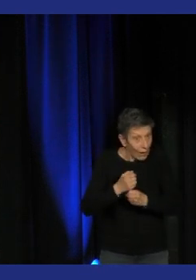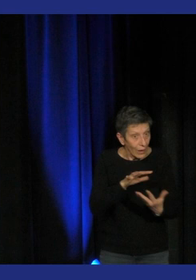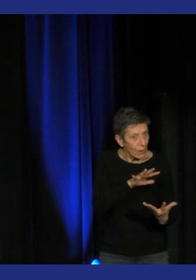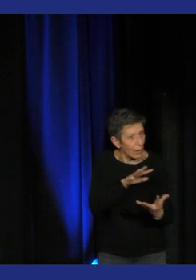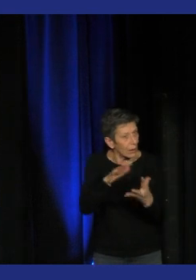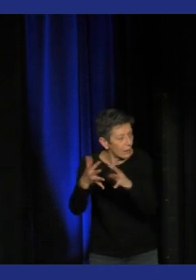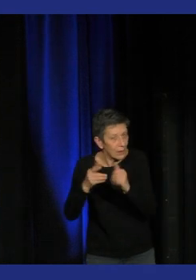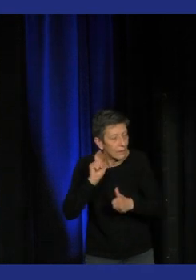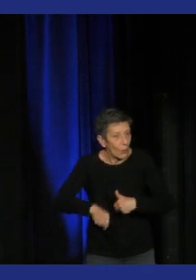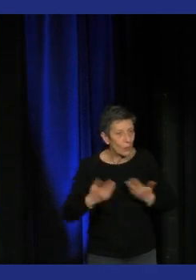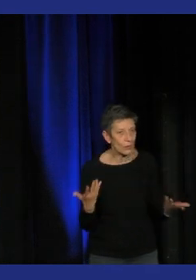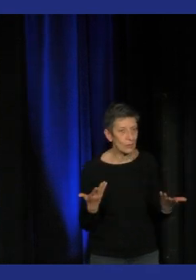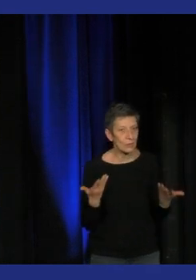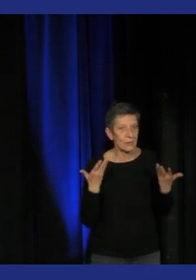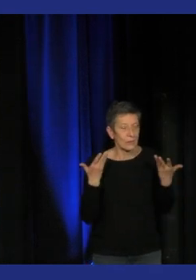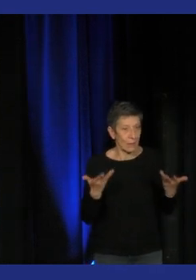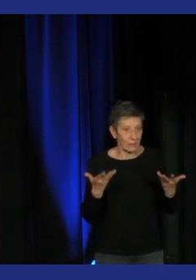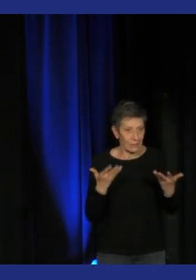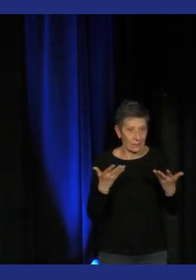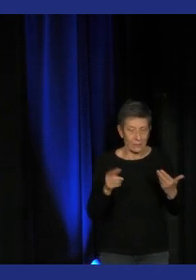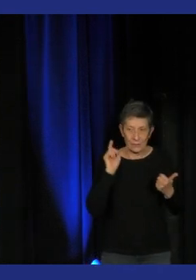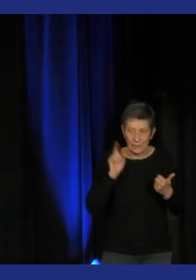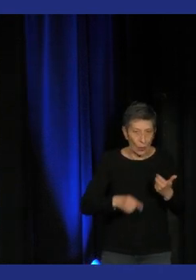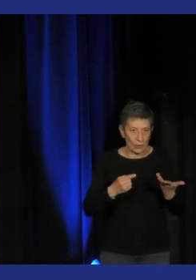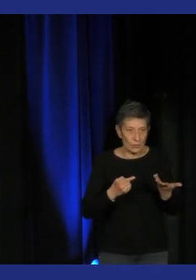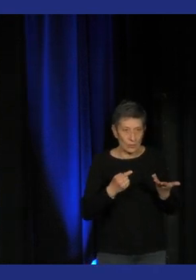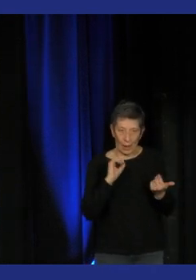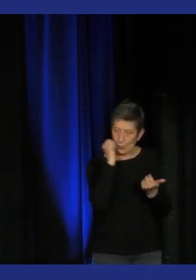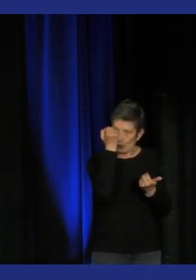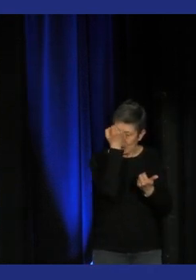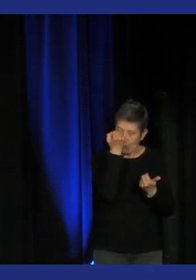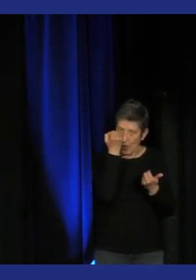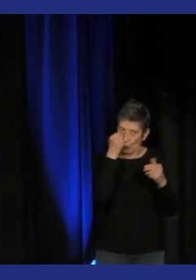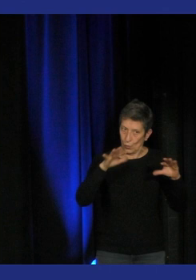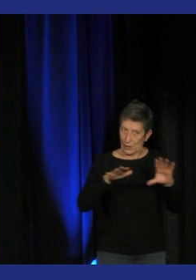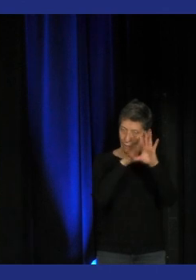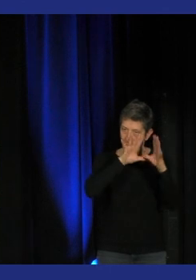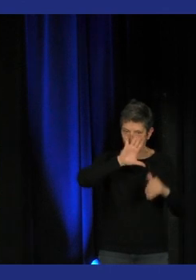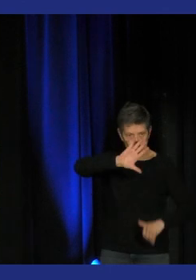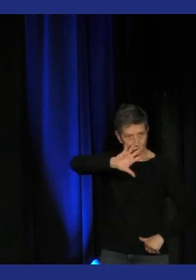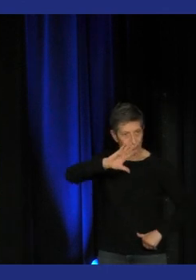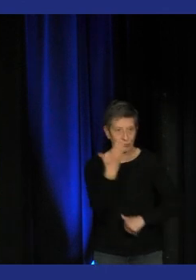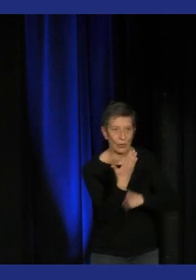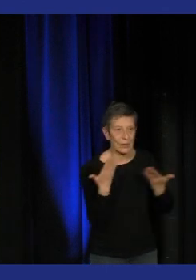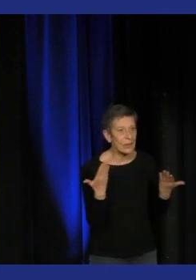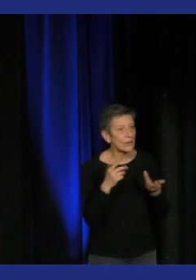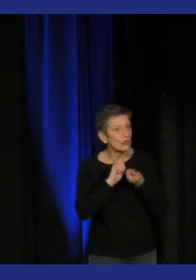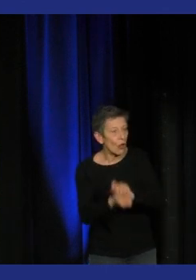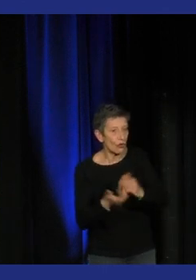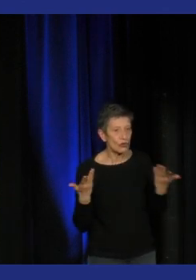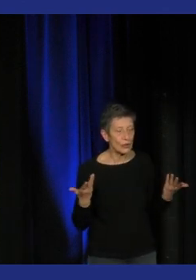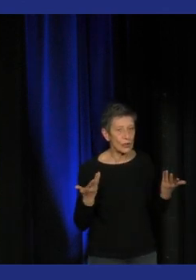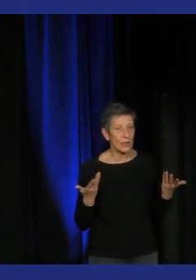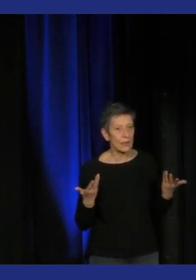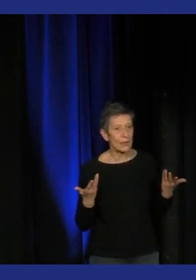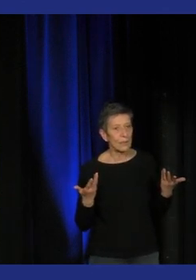C'est tout le processus de retournement du stigmate à opérer. Mais je trouve que c'est quelque chose qu'on ne doit pas abandonner. Je pense que